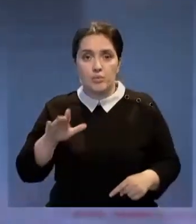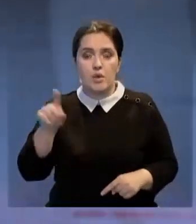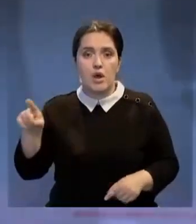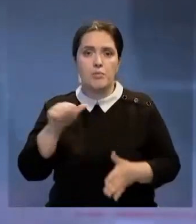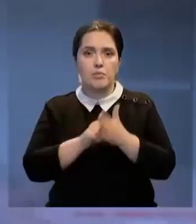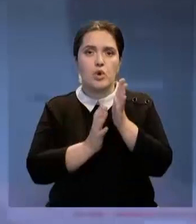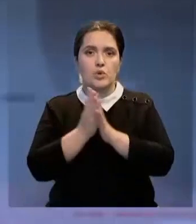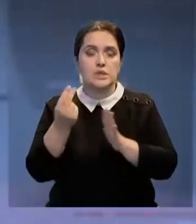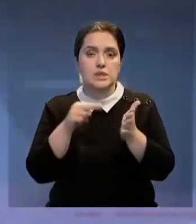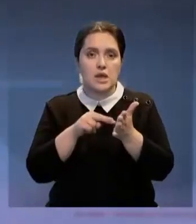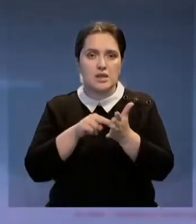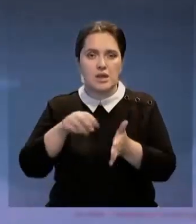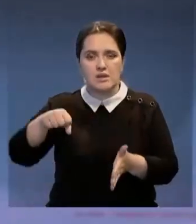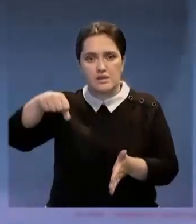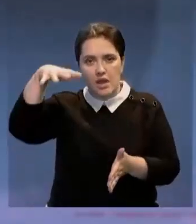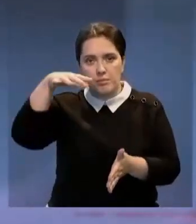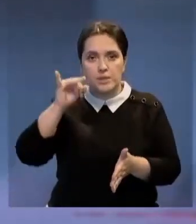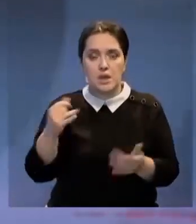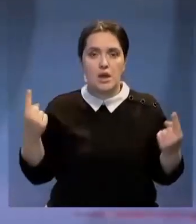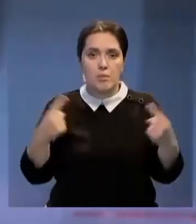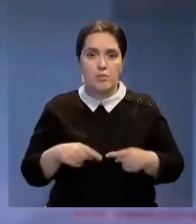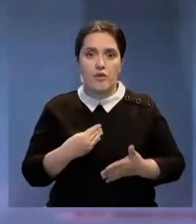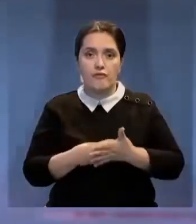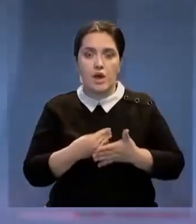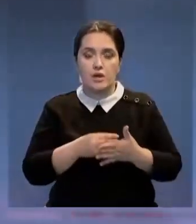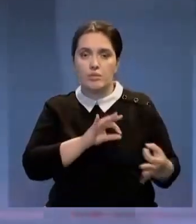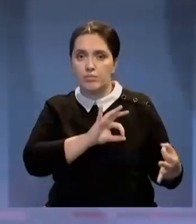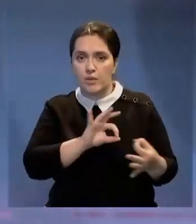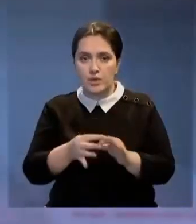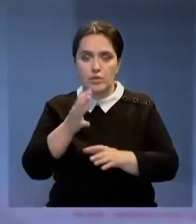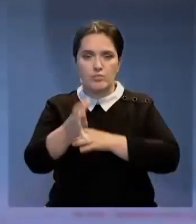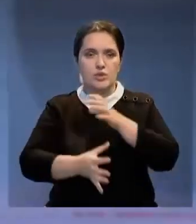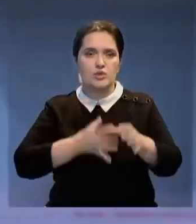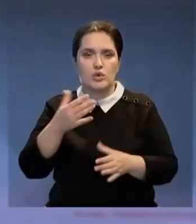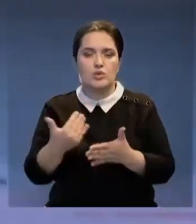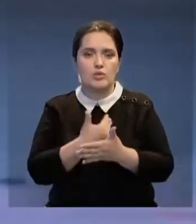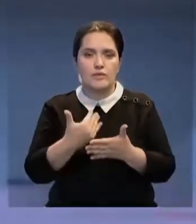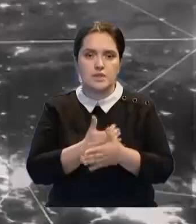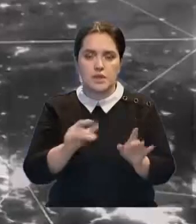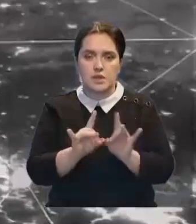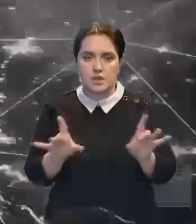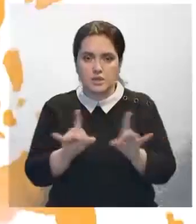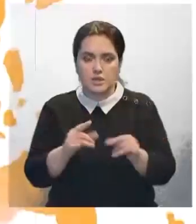основном ростом цен на энергоносители и падением валюты. Подробности в международном обзоре.